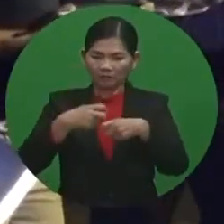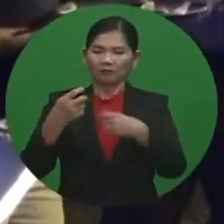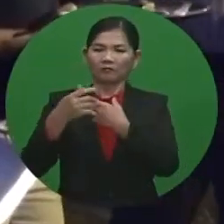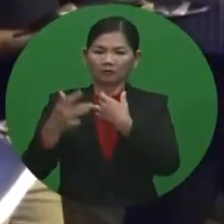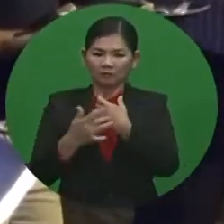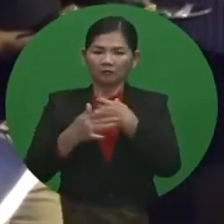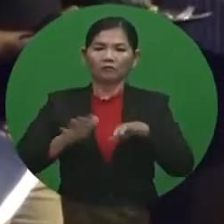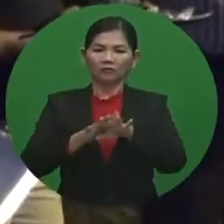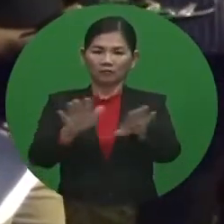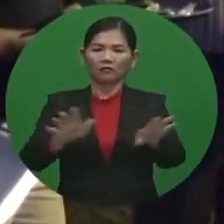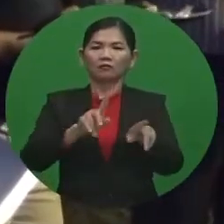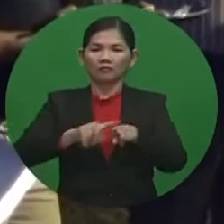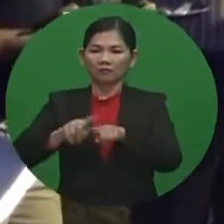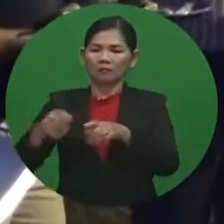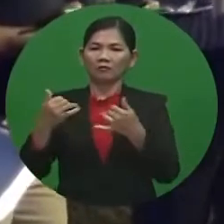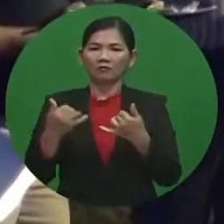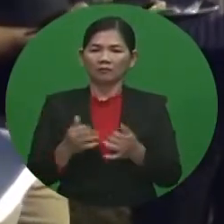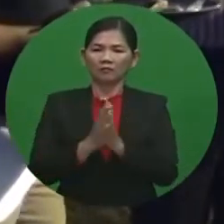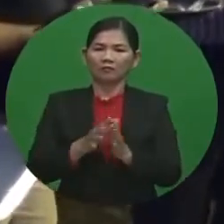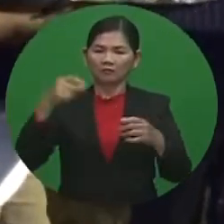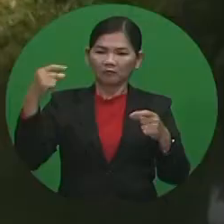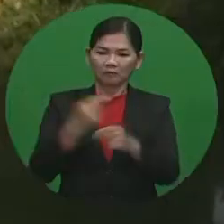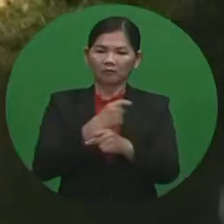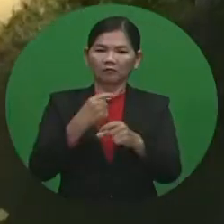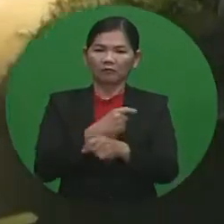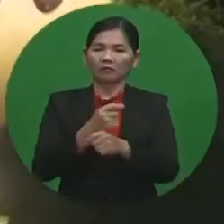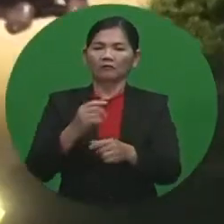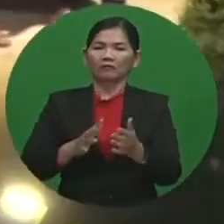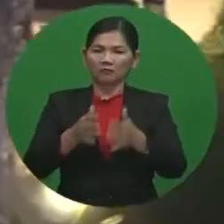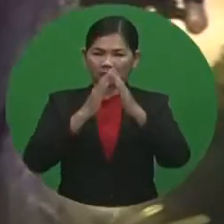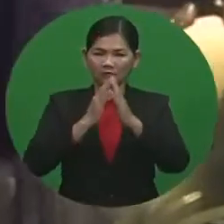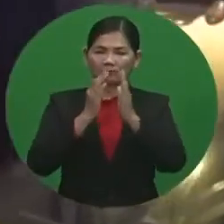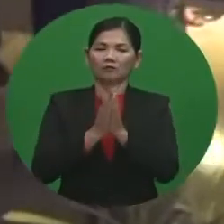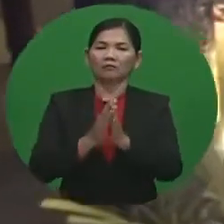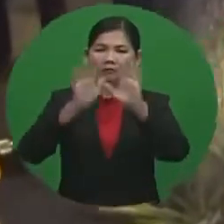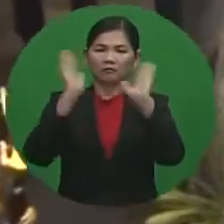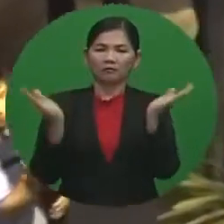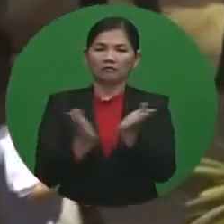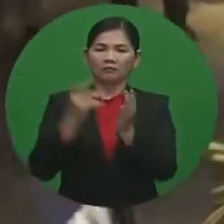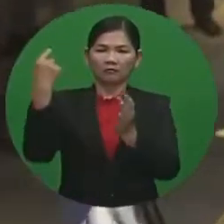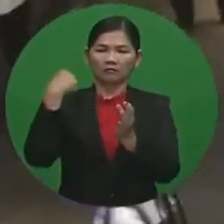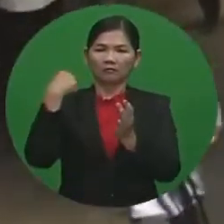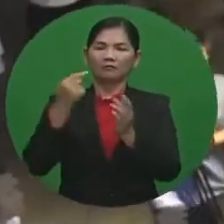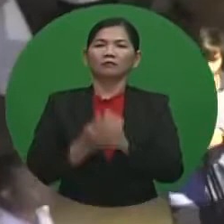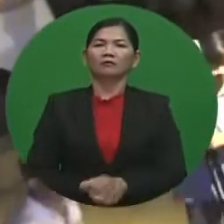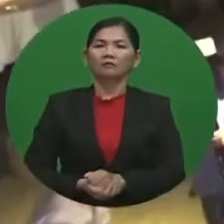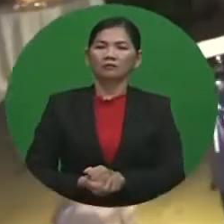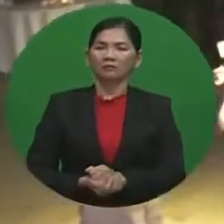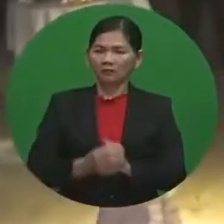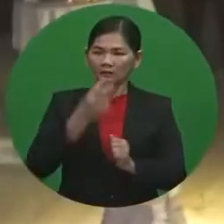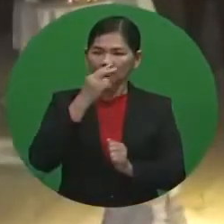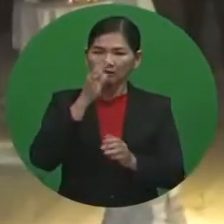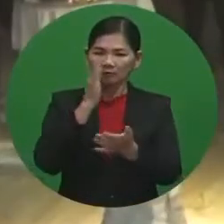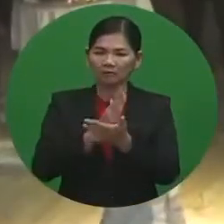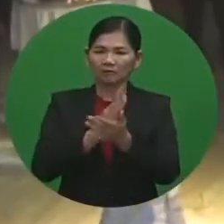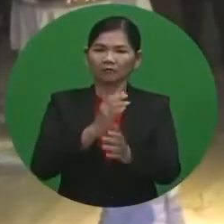ការរាតត្បាតនៃជំងឺផ្សេងៗដែលកាចសាហាវដែលកើតឡើងនៅលើពិភពលោកកន្លងមកនោះយើងគួរបញ្ឈ